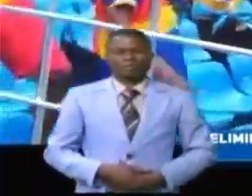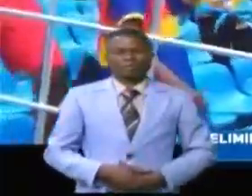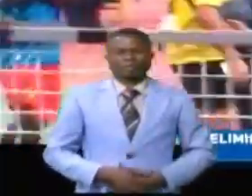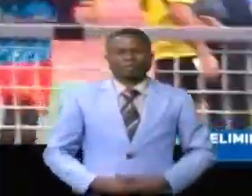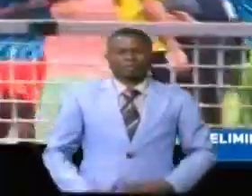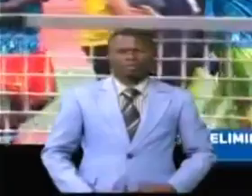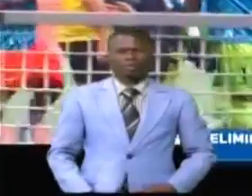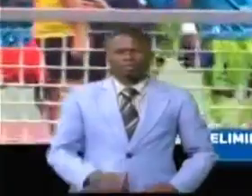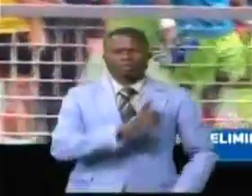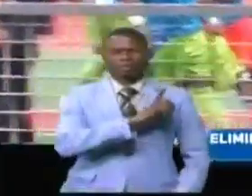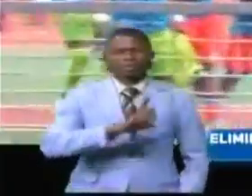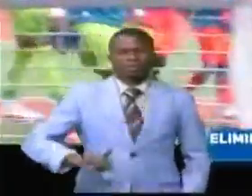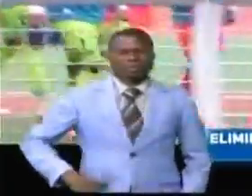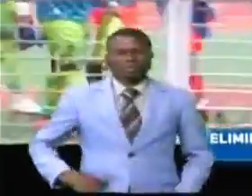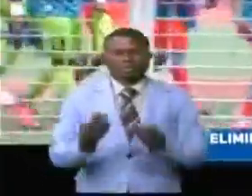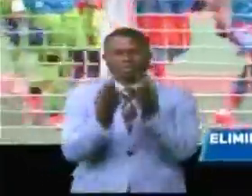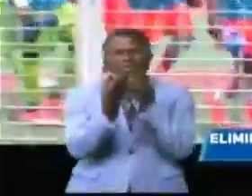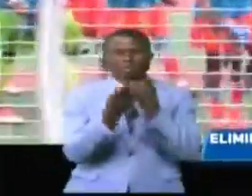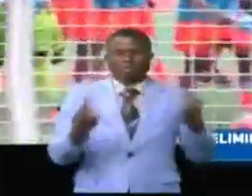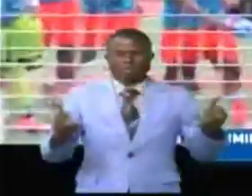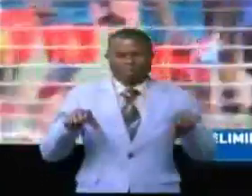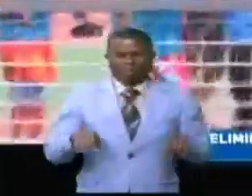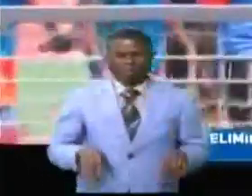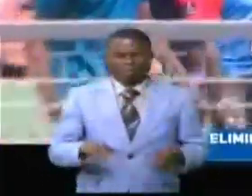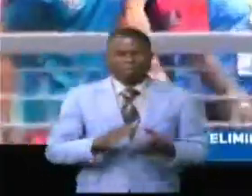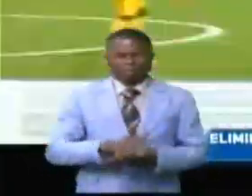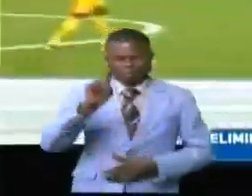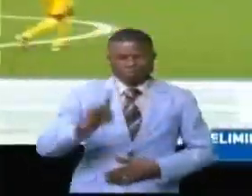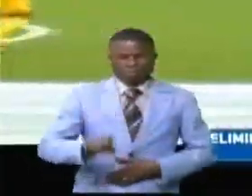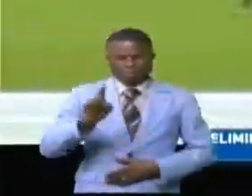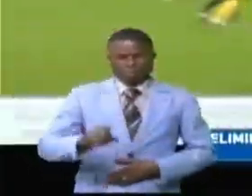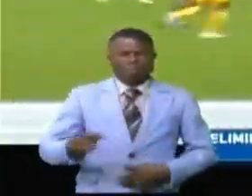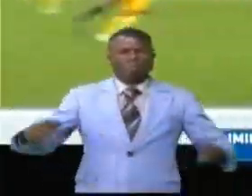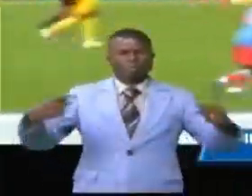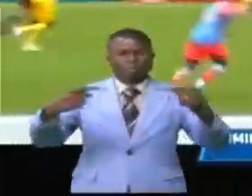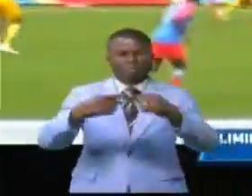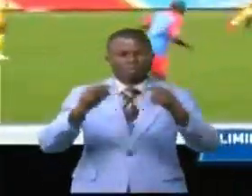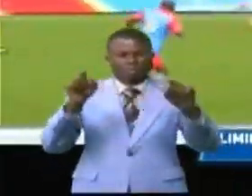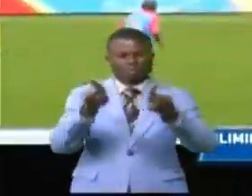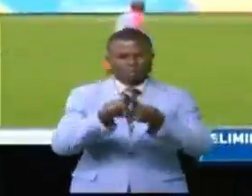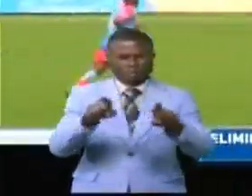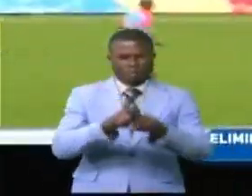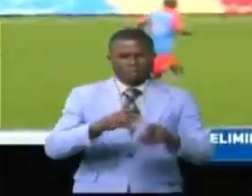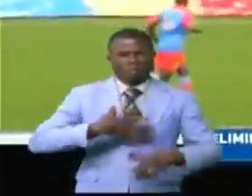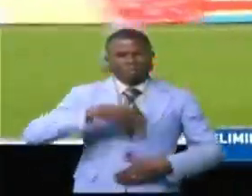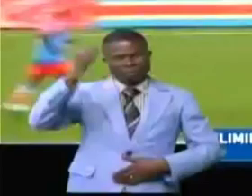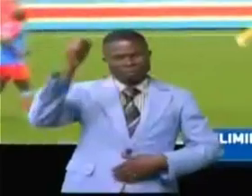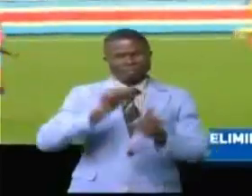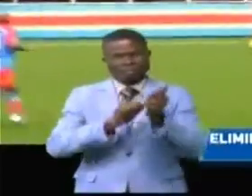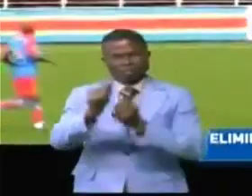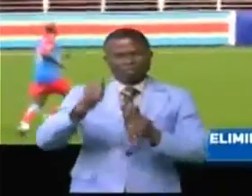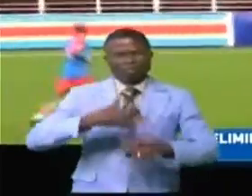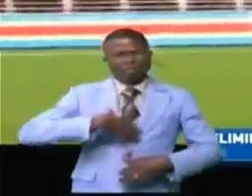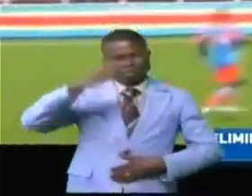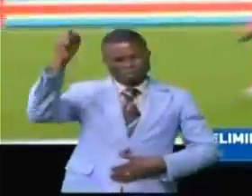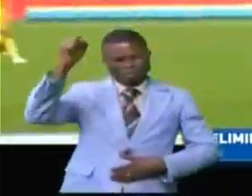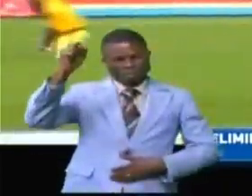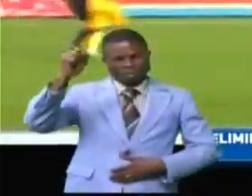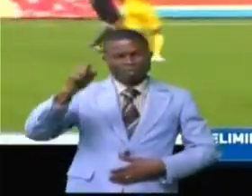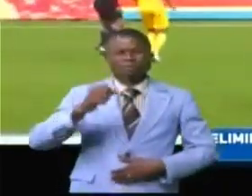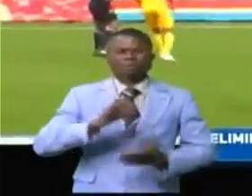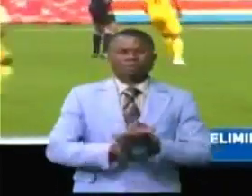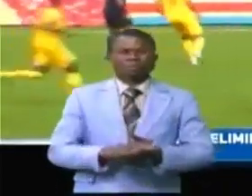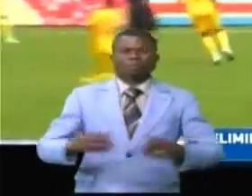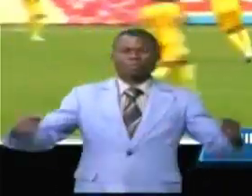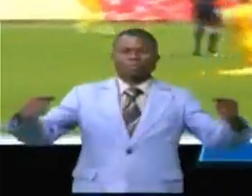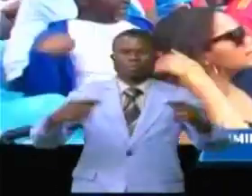Les Léopards de la République démocratique du Congo n'auront besoin que d'un match nul pour se qualifier à la phase finale de la 34e édition de la Coupe d'Afrique